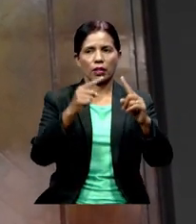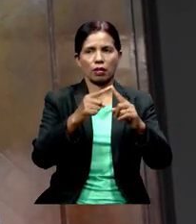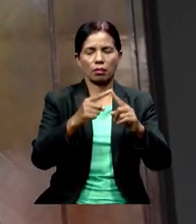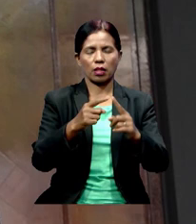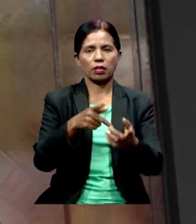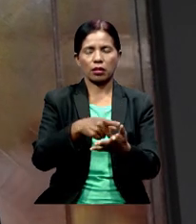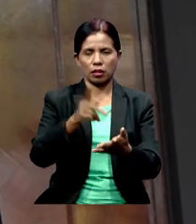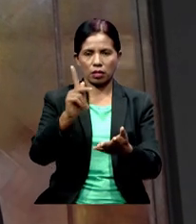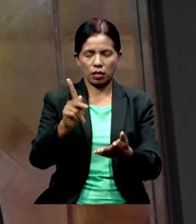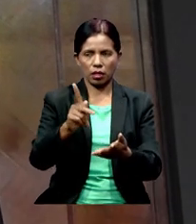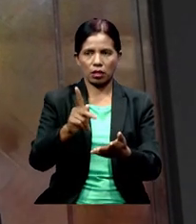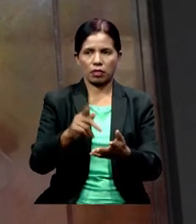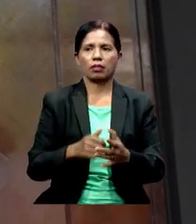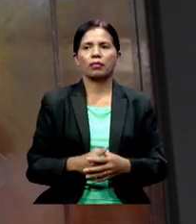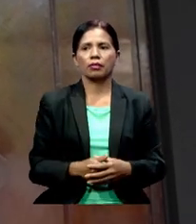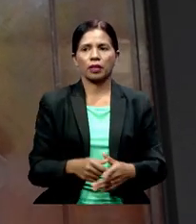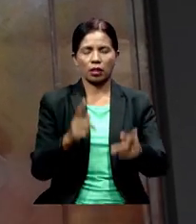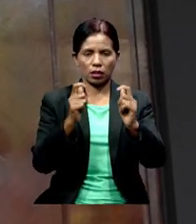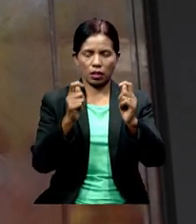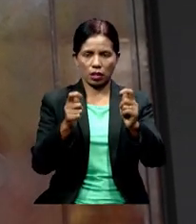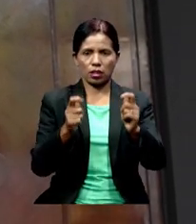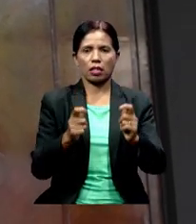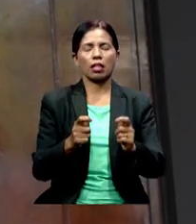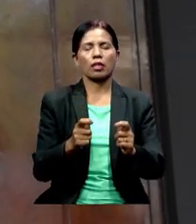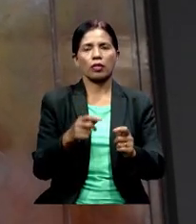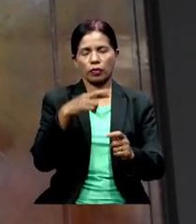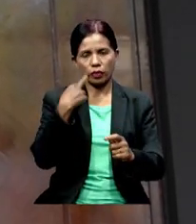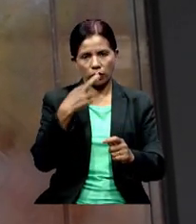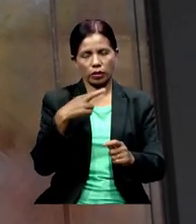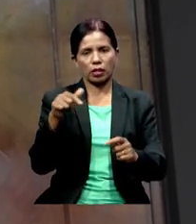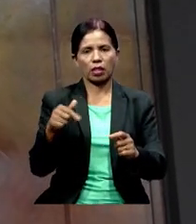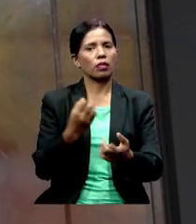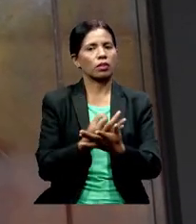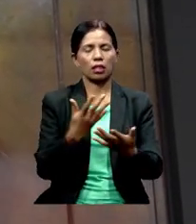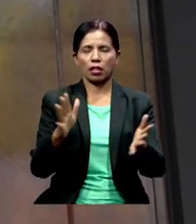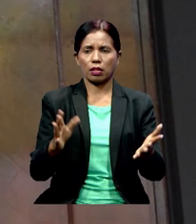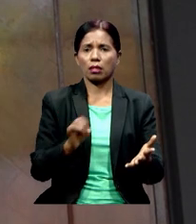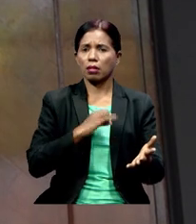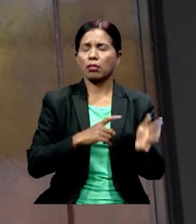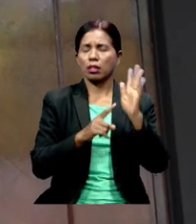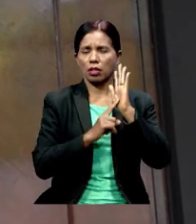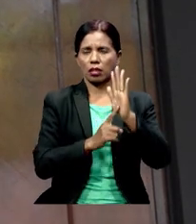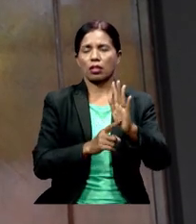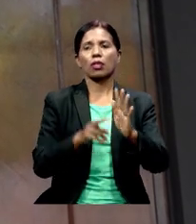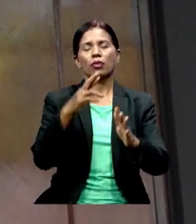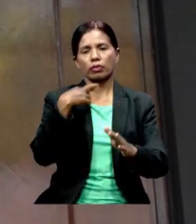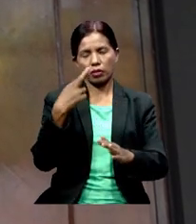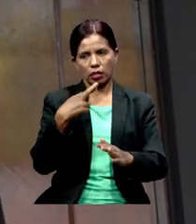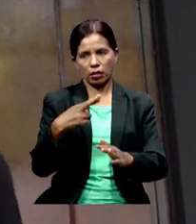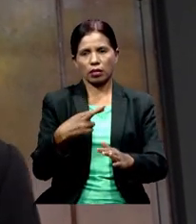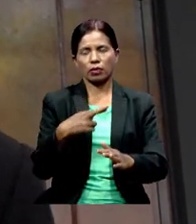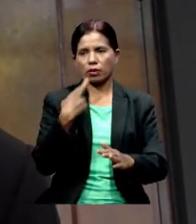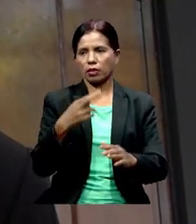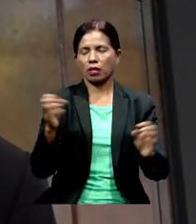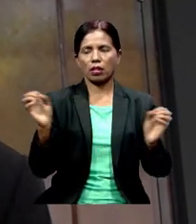custo ba ya teste nerasik e ha mos ato ene kata ka pos nerasik mos pos nemos